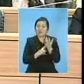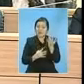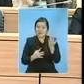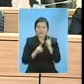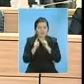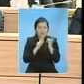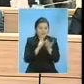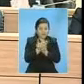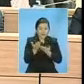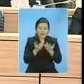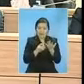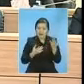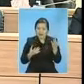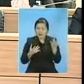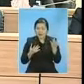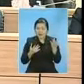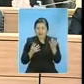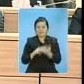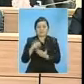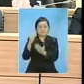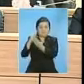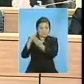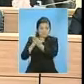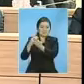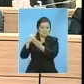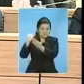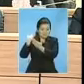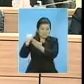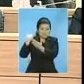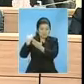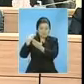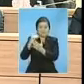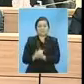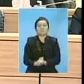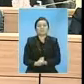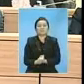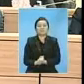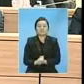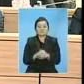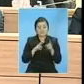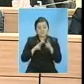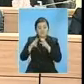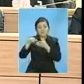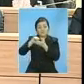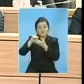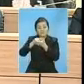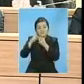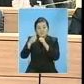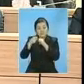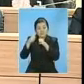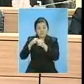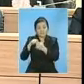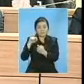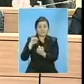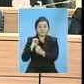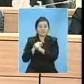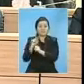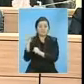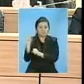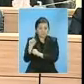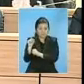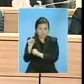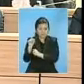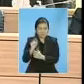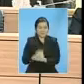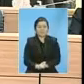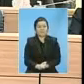เขามีทฤษฎีชัดเจนว่าพูดคุยว่าเราจะออกจากความขัดแย้งด้วยกันอย่างไรในท